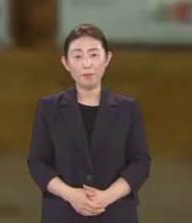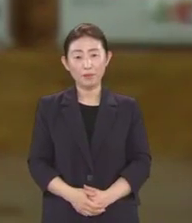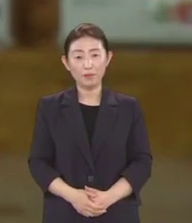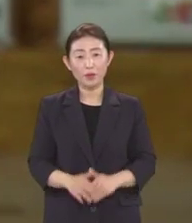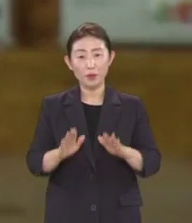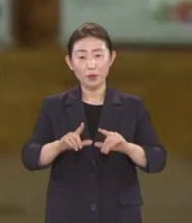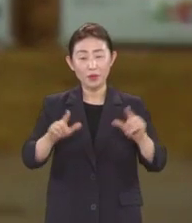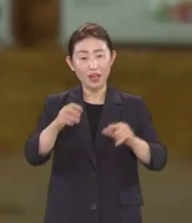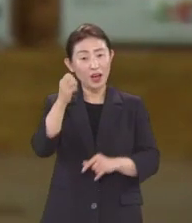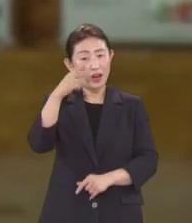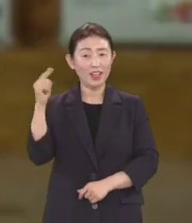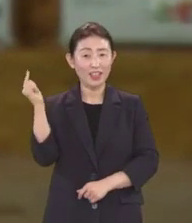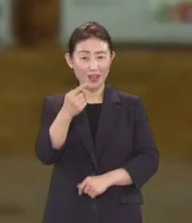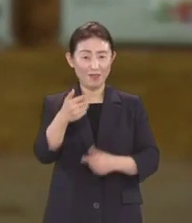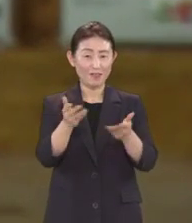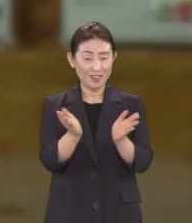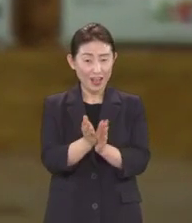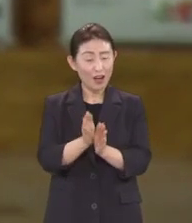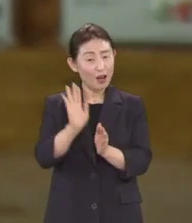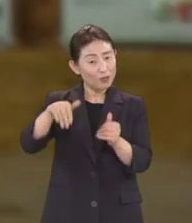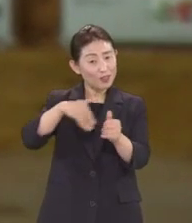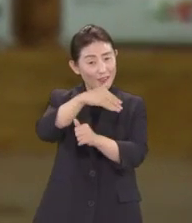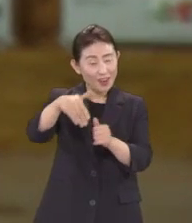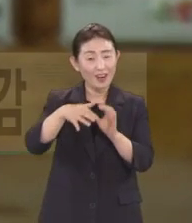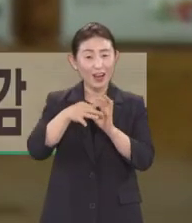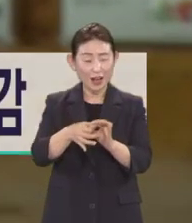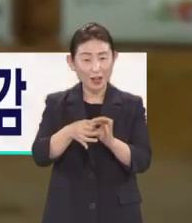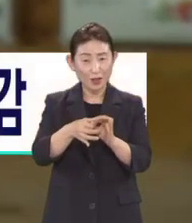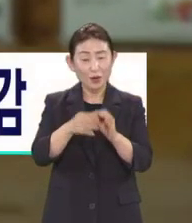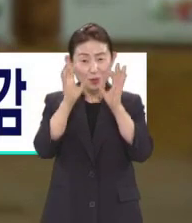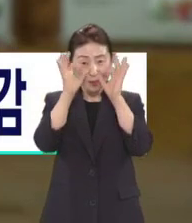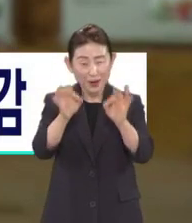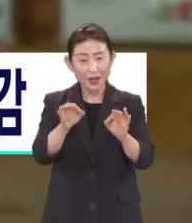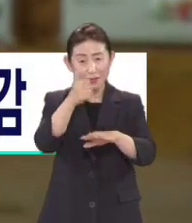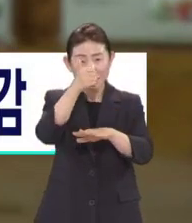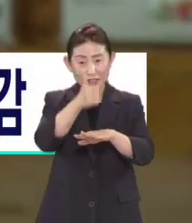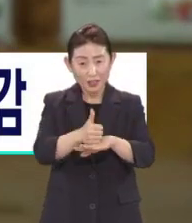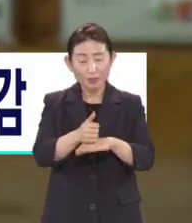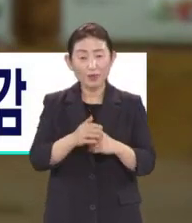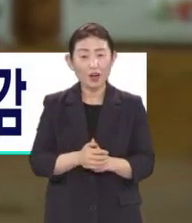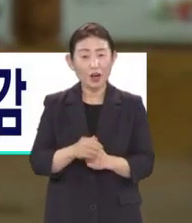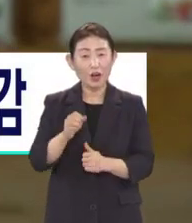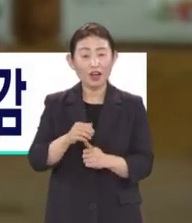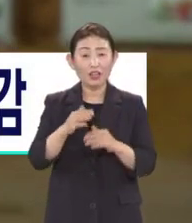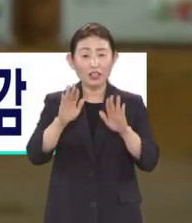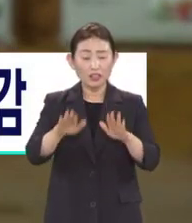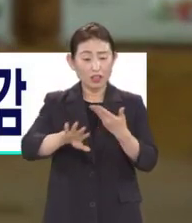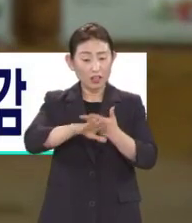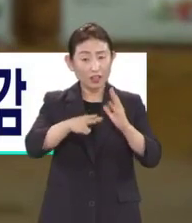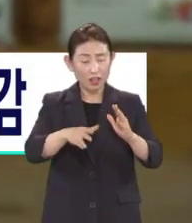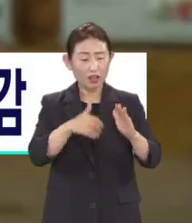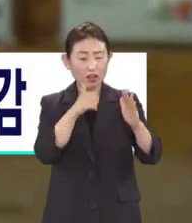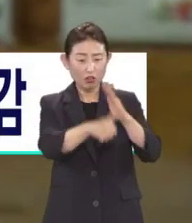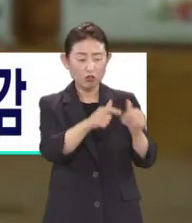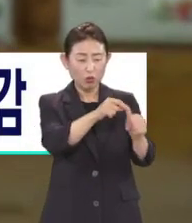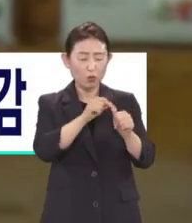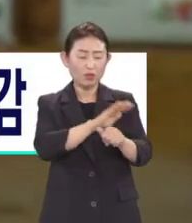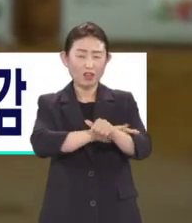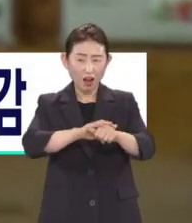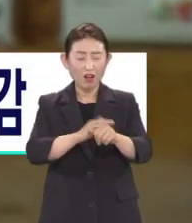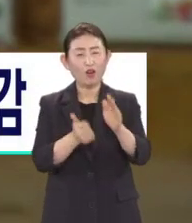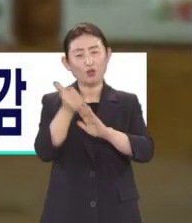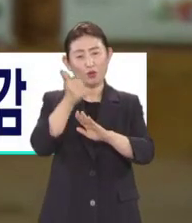올 시즌 한화이글스의 전망을 살펴보는 기획보도 마지막 순서입니다. 프로스포츠 한해 농사는 외국인 선수에 달렸다는 말도